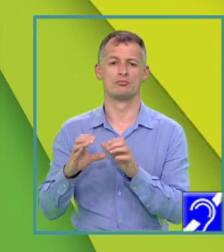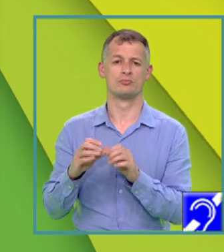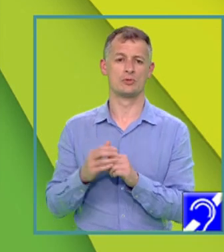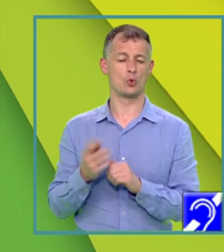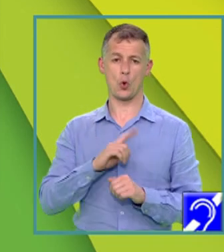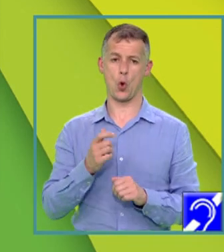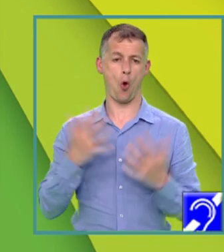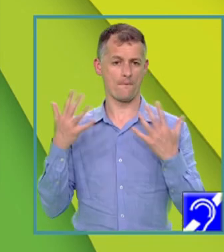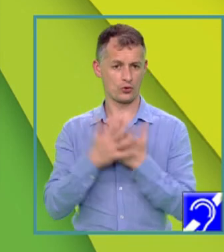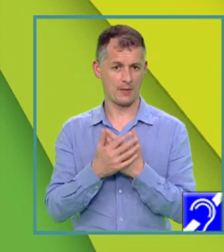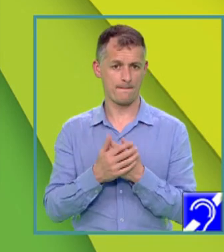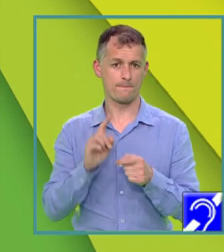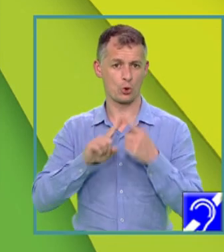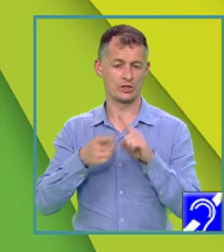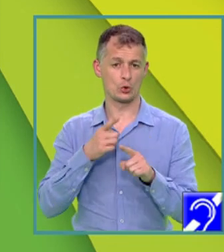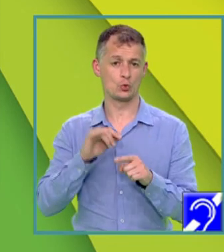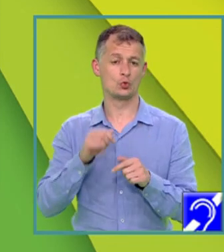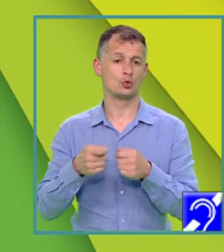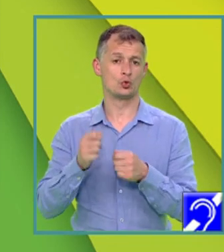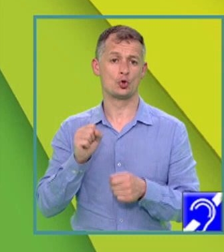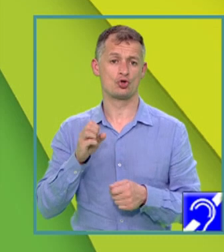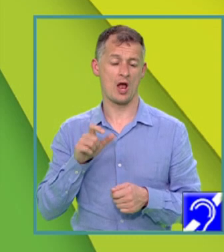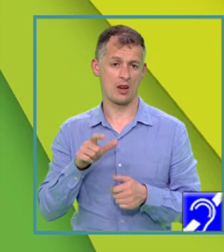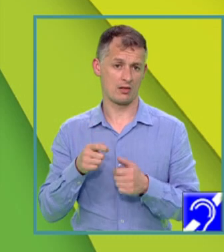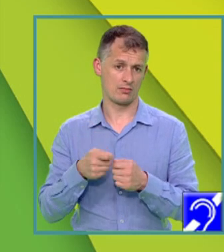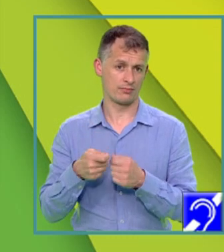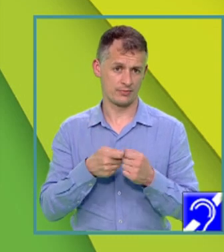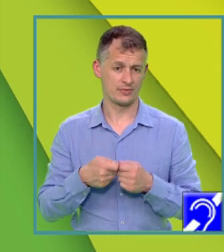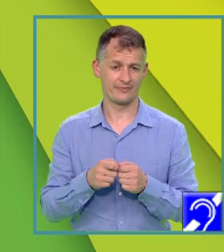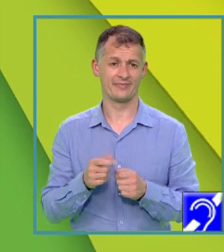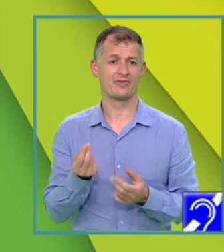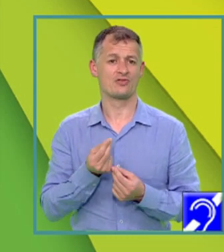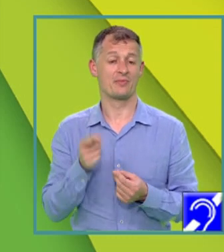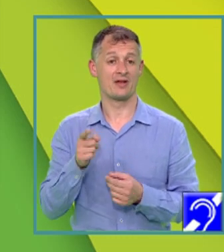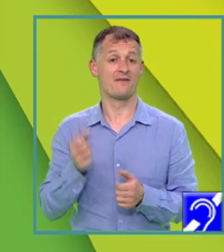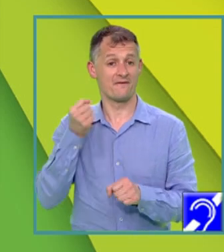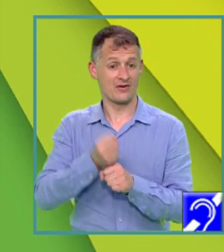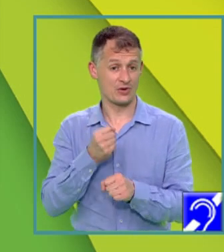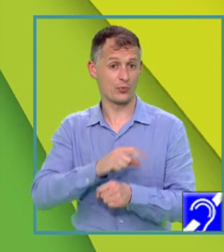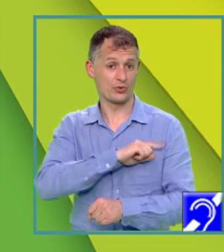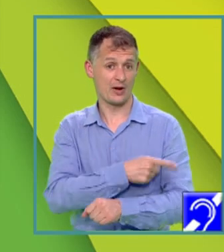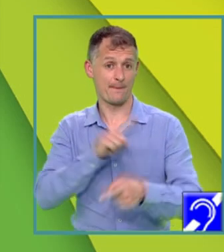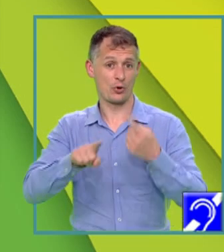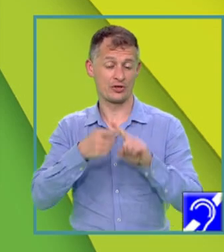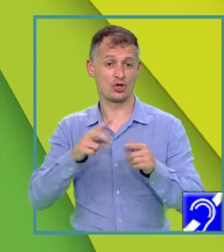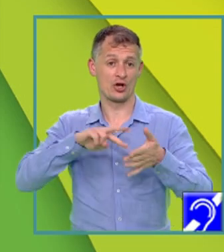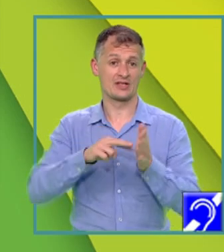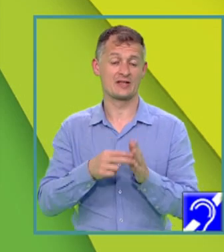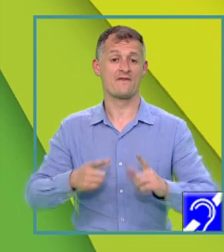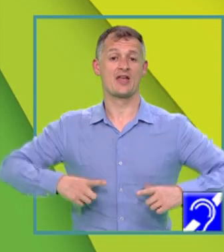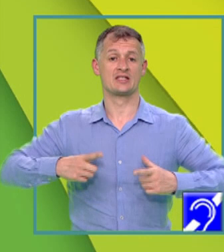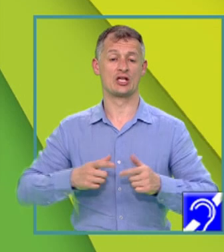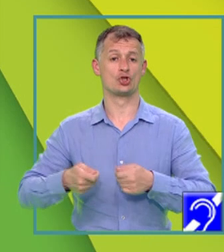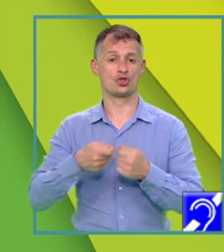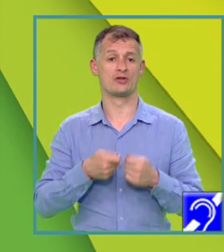sistemul politic cu cel social. De ce? Acesta își exercită puterea politică și organizează viața socială. Ce